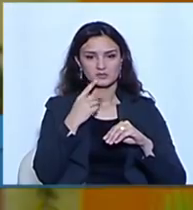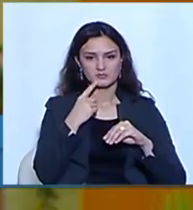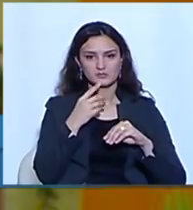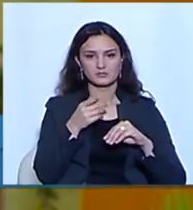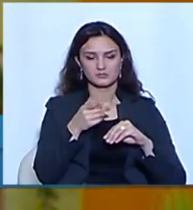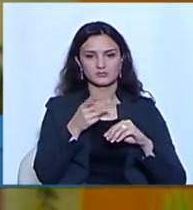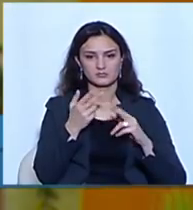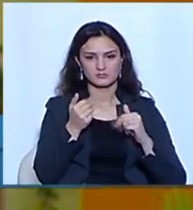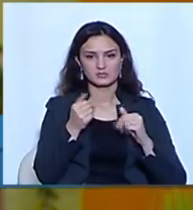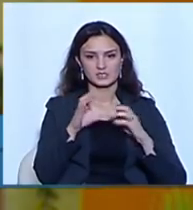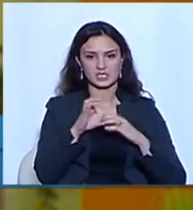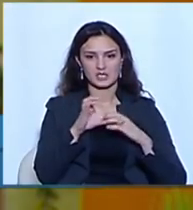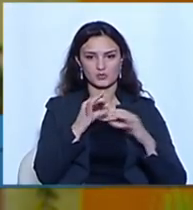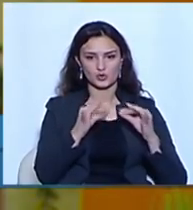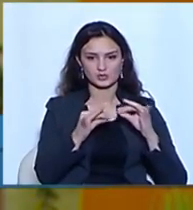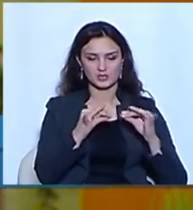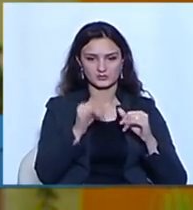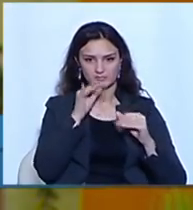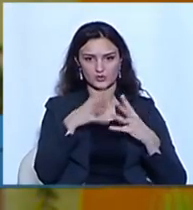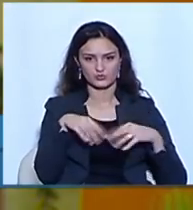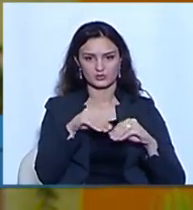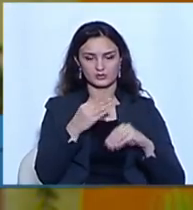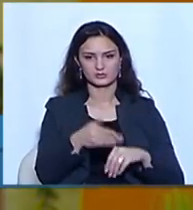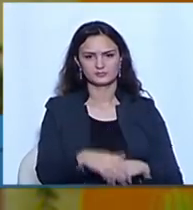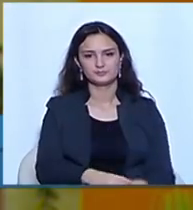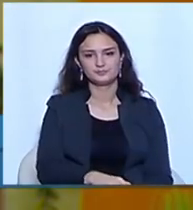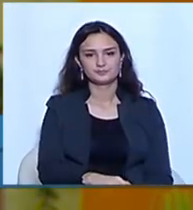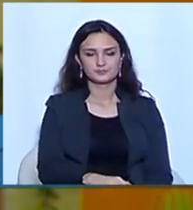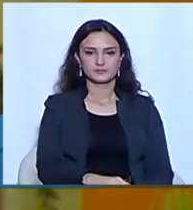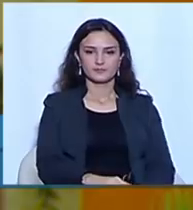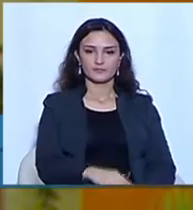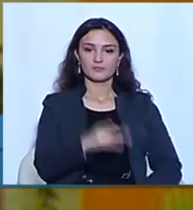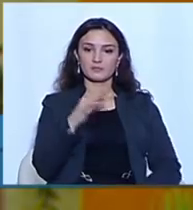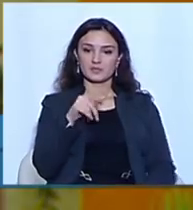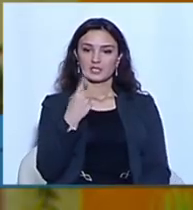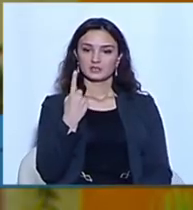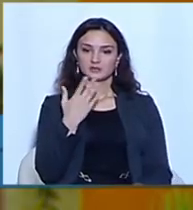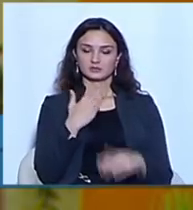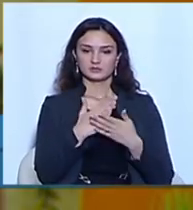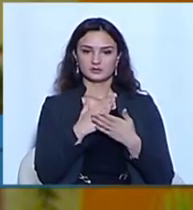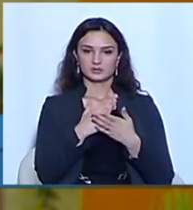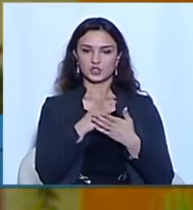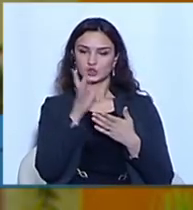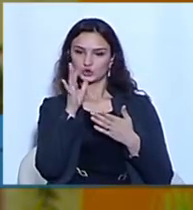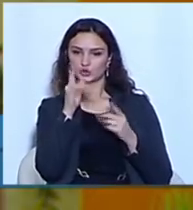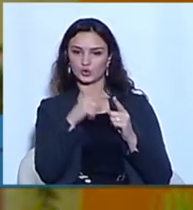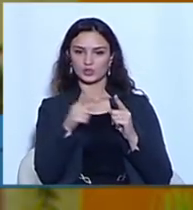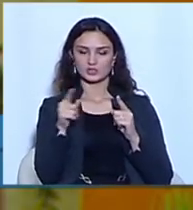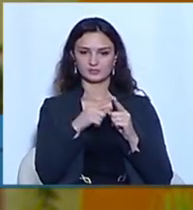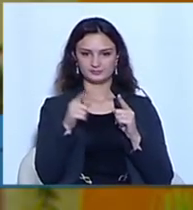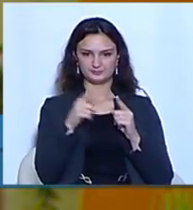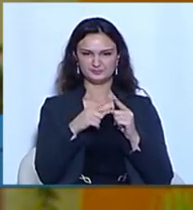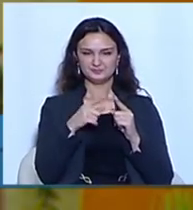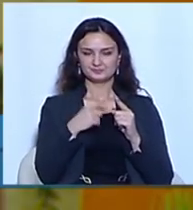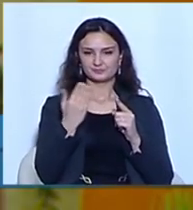სკაიპით კონტაქტი. სკაიპით კონტაქტის ოჯახი. თუმცა აქ არის ერთი მომენტიც. დროის და